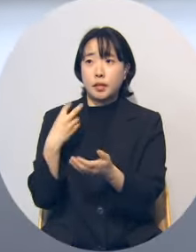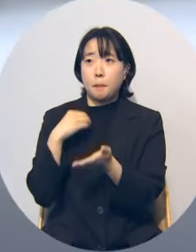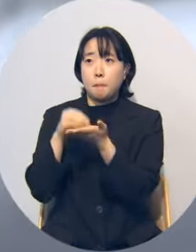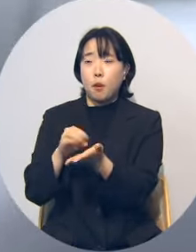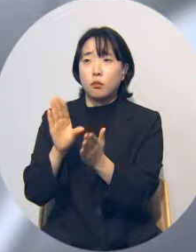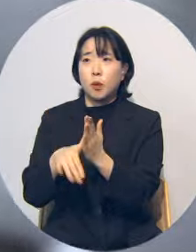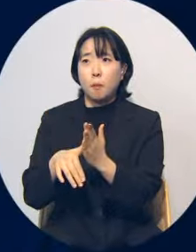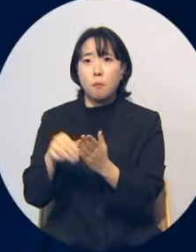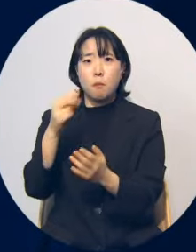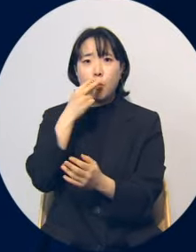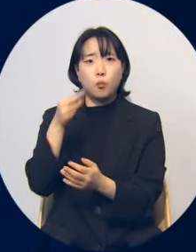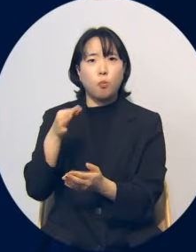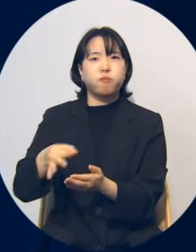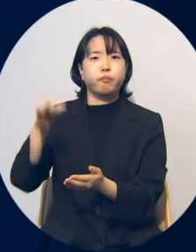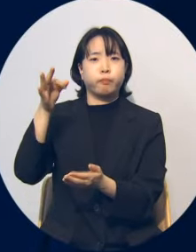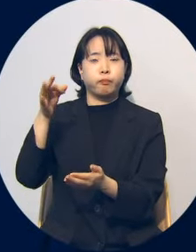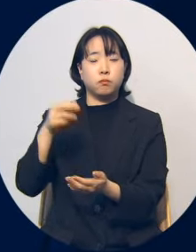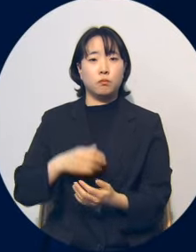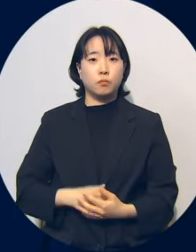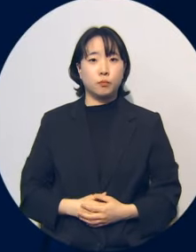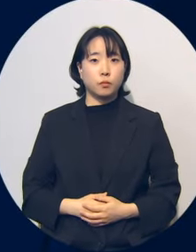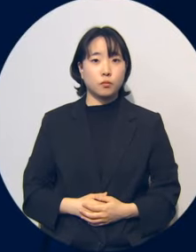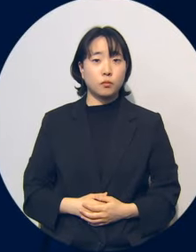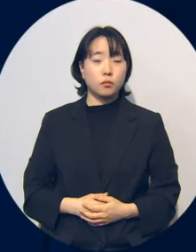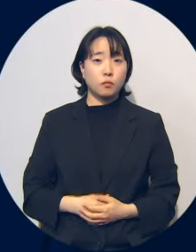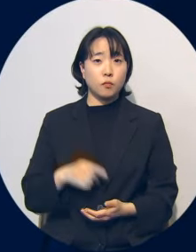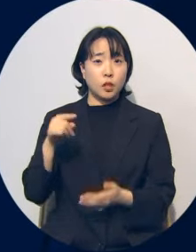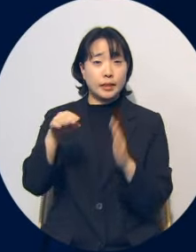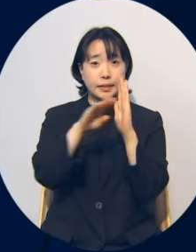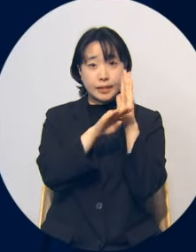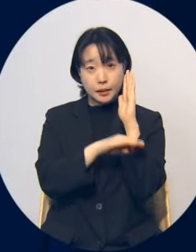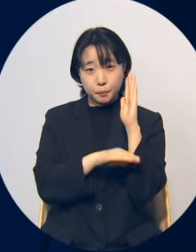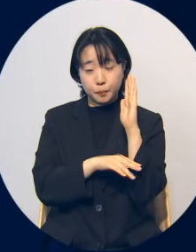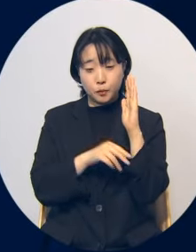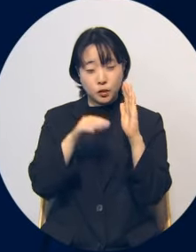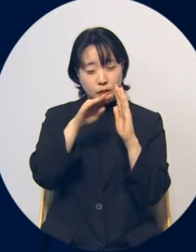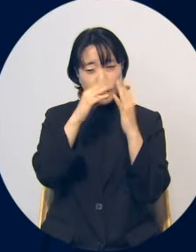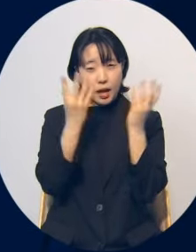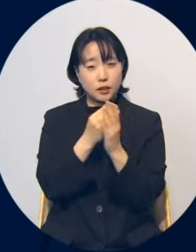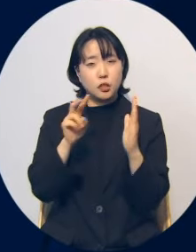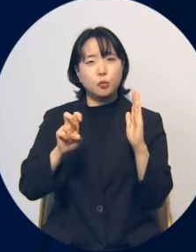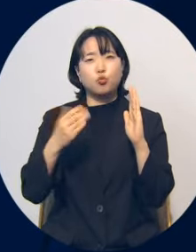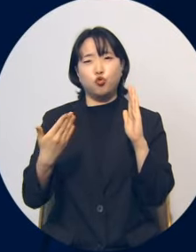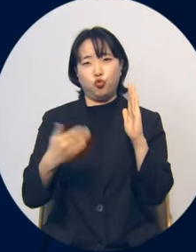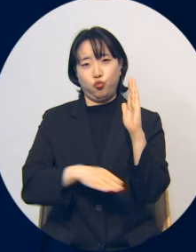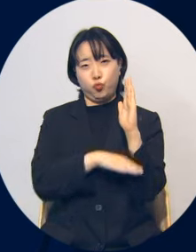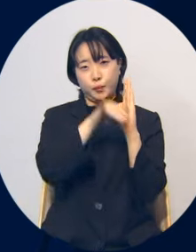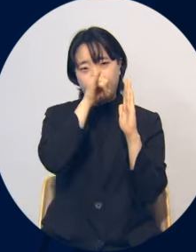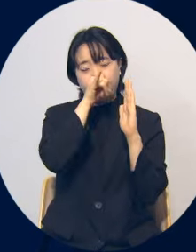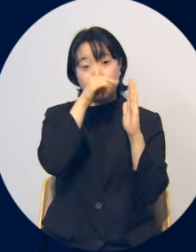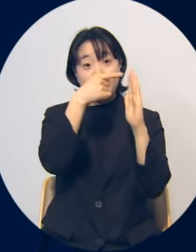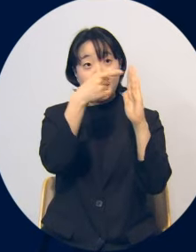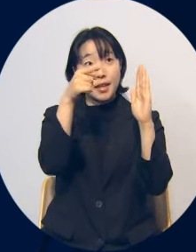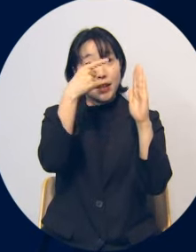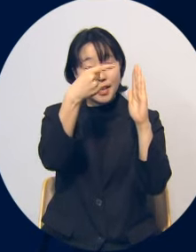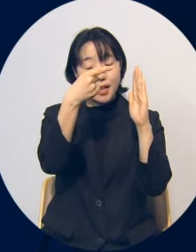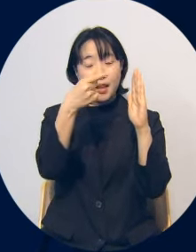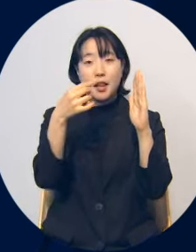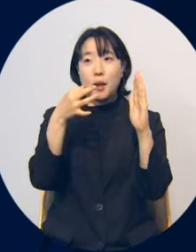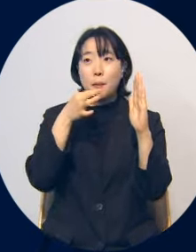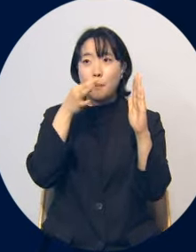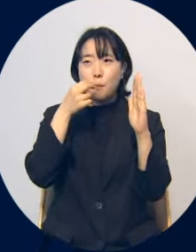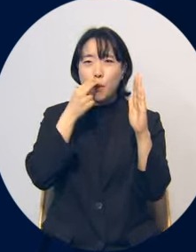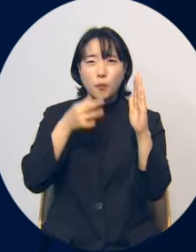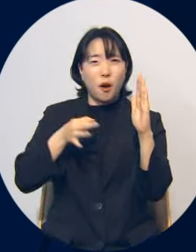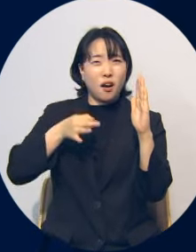할증됩니다 자동차 보험 할인 할증 등급은 총 29 등급으로 등급에 가까울수록 더 많은 보험료을